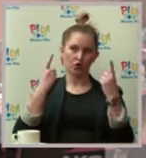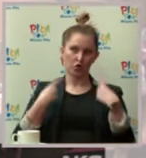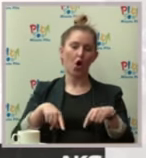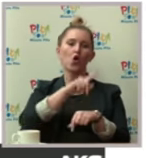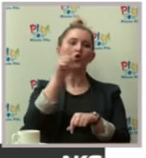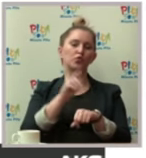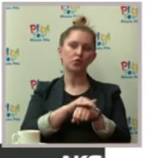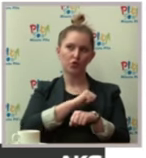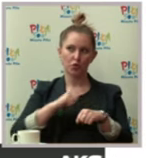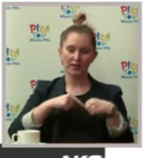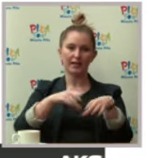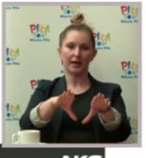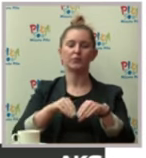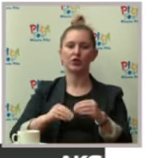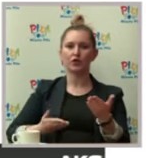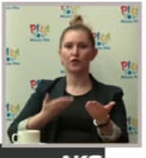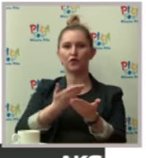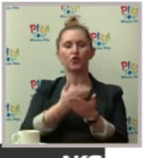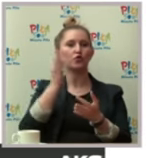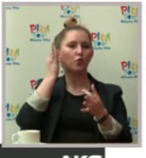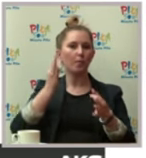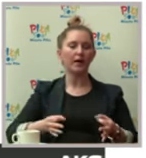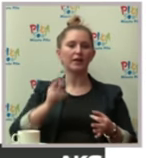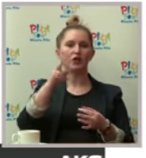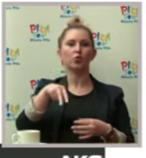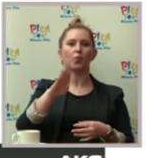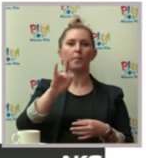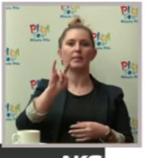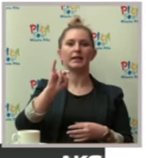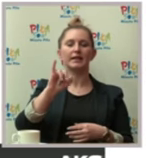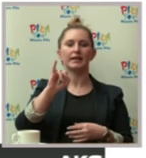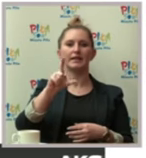Stwierdzam, że większością głosów wniosek został przyjęty.